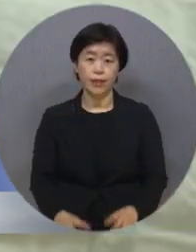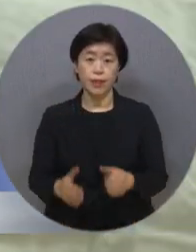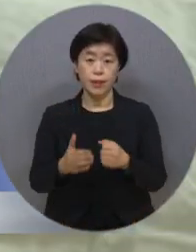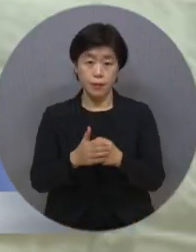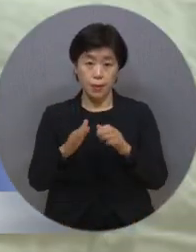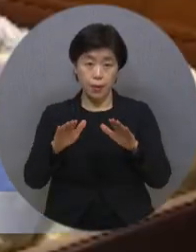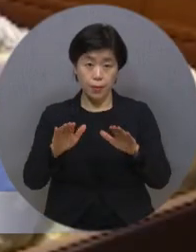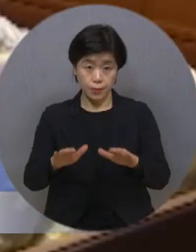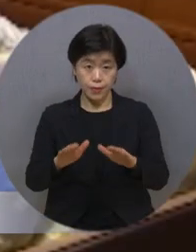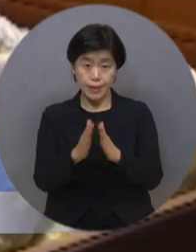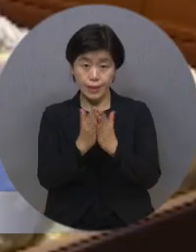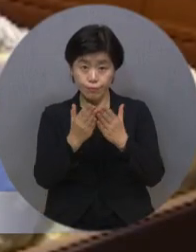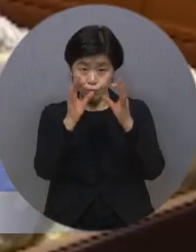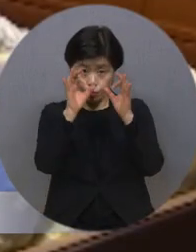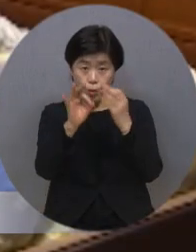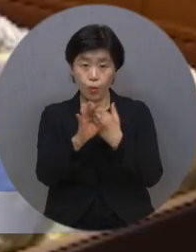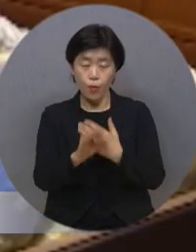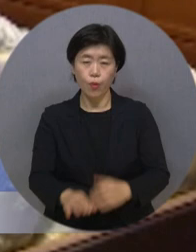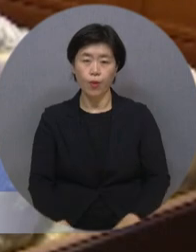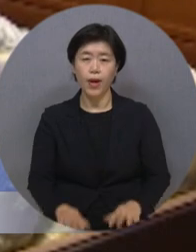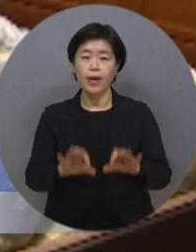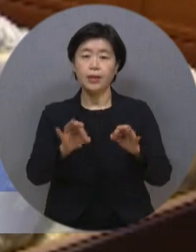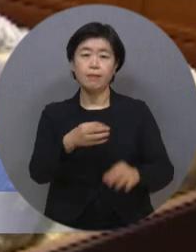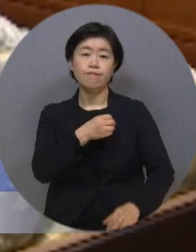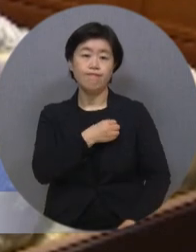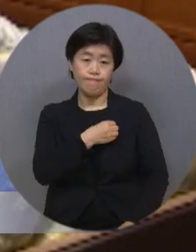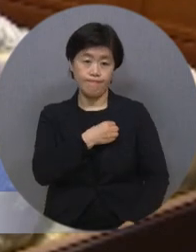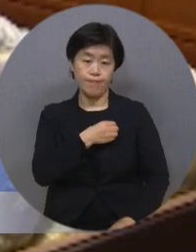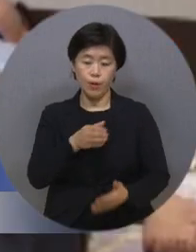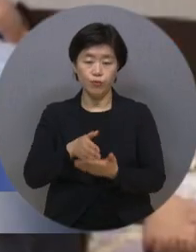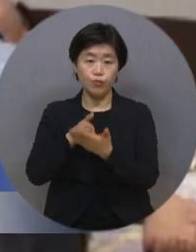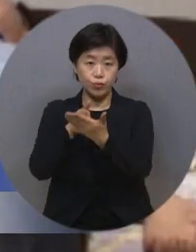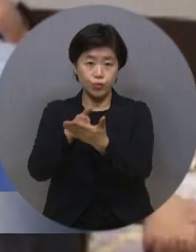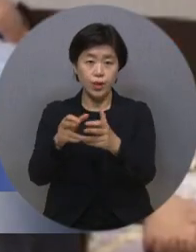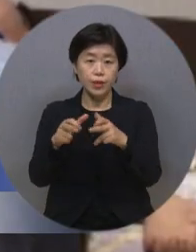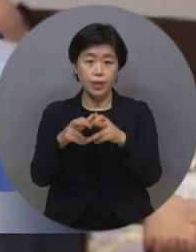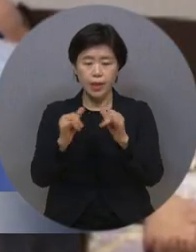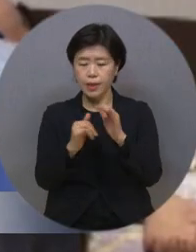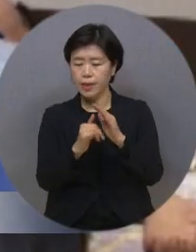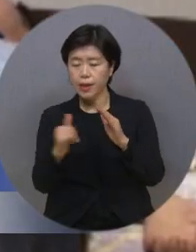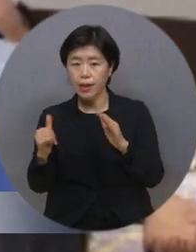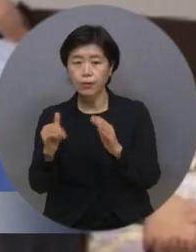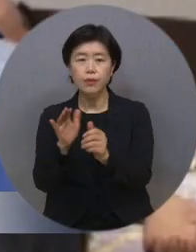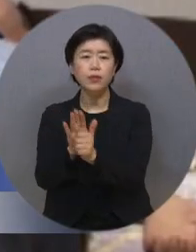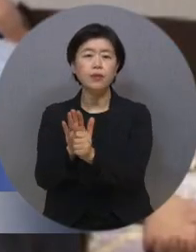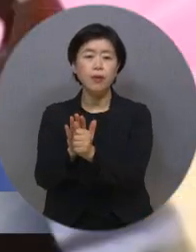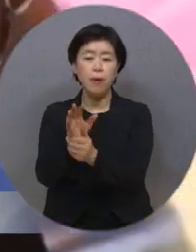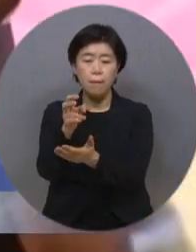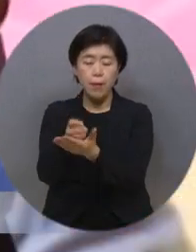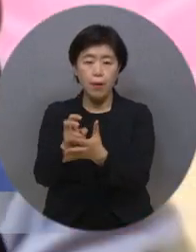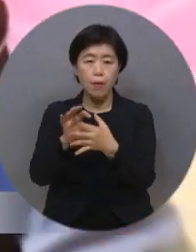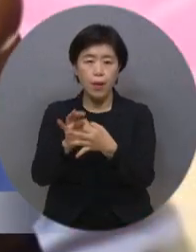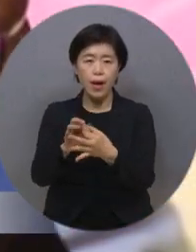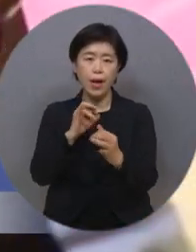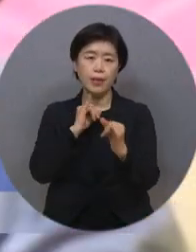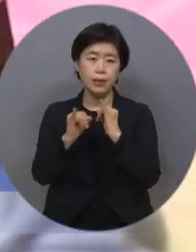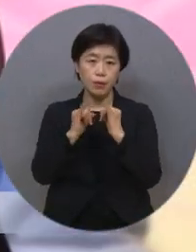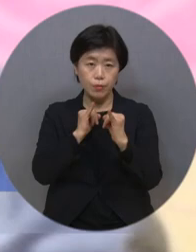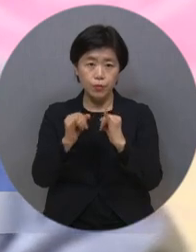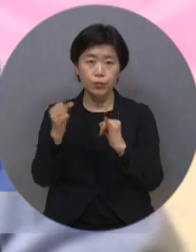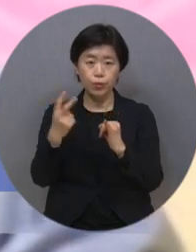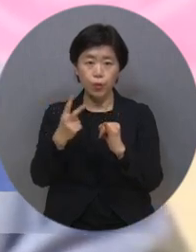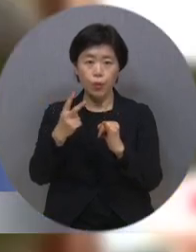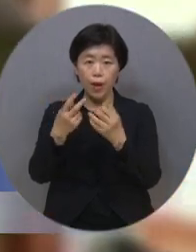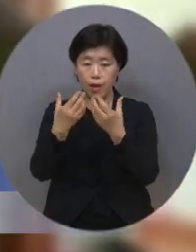오늘이면 기사에서는 김승원 의원이 발의한 장애인 가족지원법에 관한 인터뷰와 재정 법률의